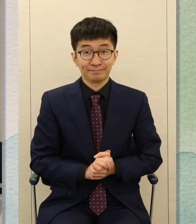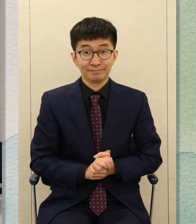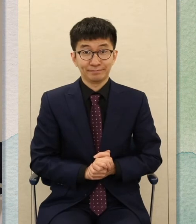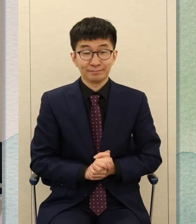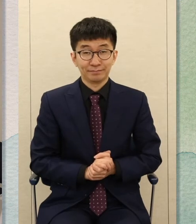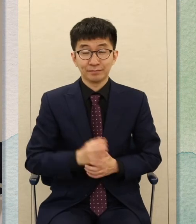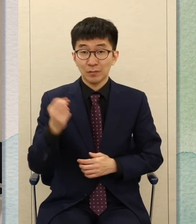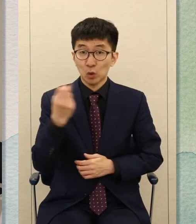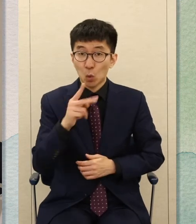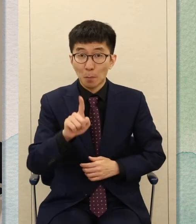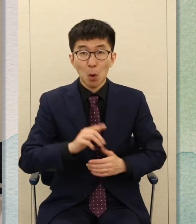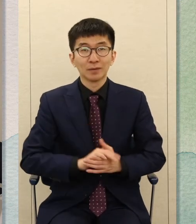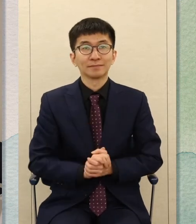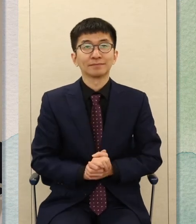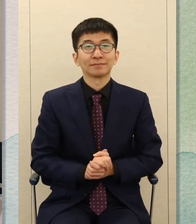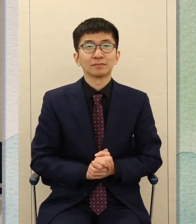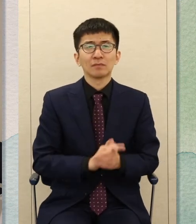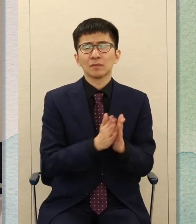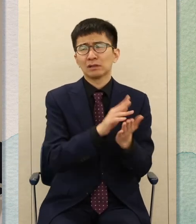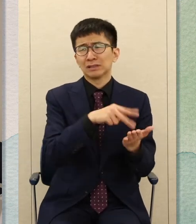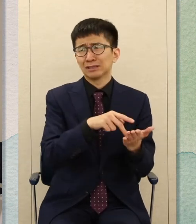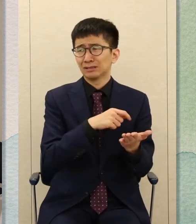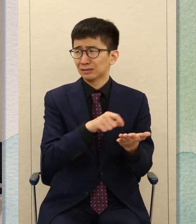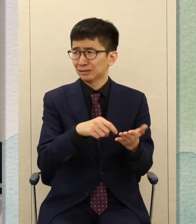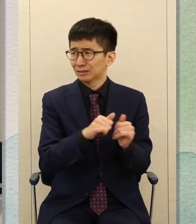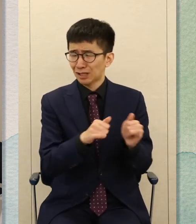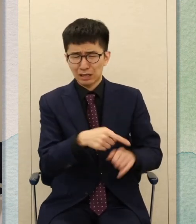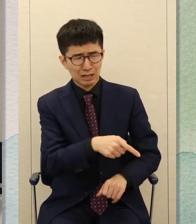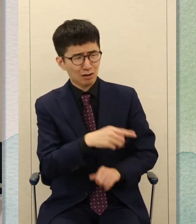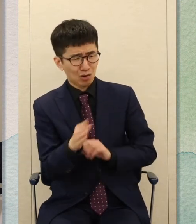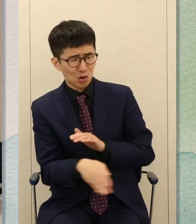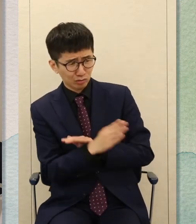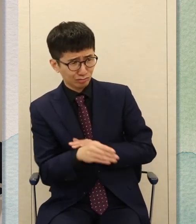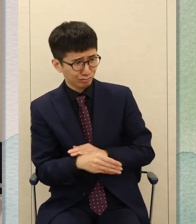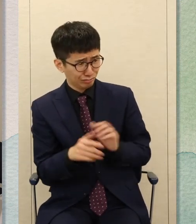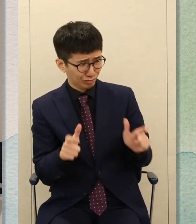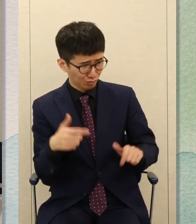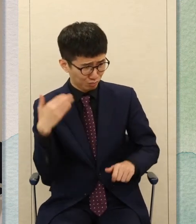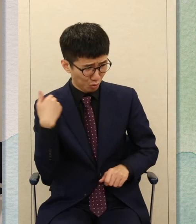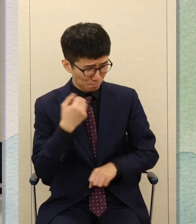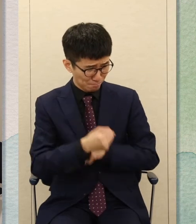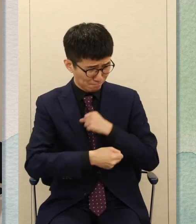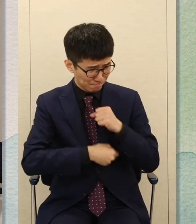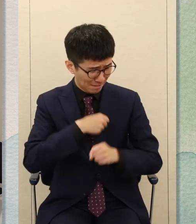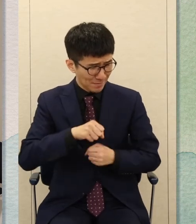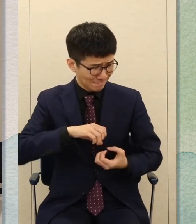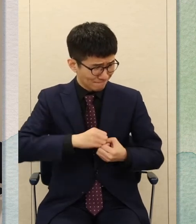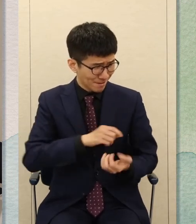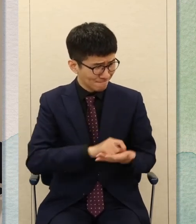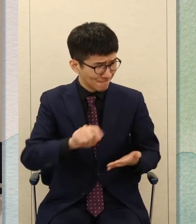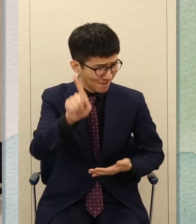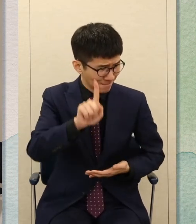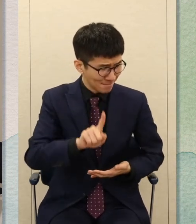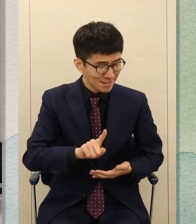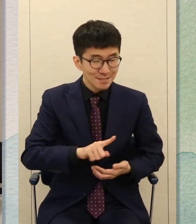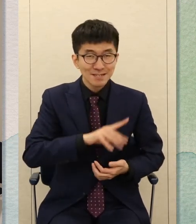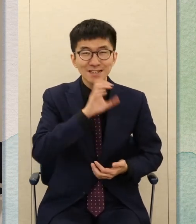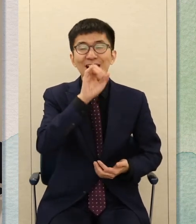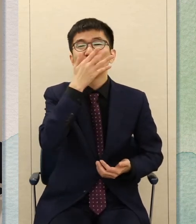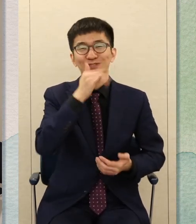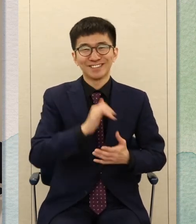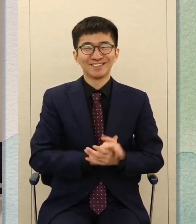그것도 알게 됩니다. 이 저자 진짜 엉터리네. 우리 동네 잘 모르고 썼네. 이런 것도 금방 알게 되는 거죠.